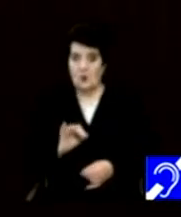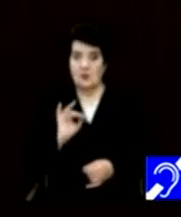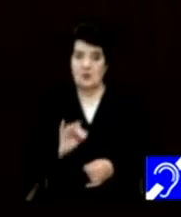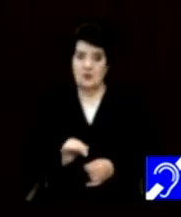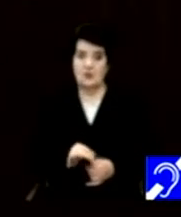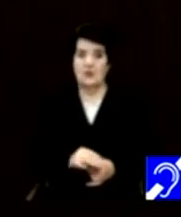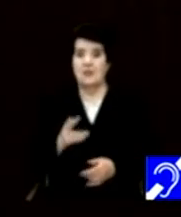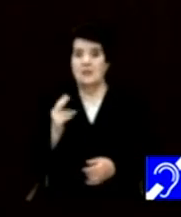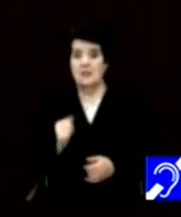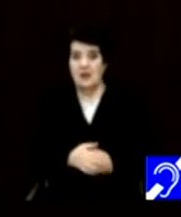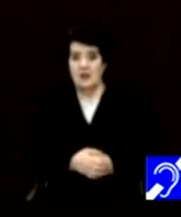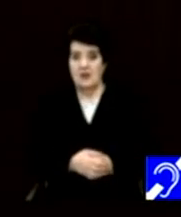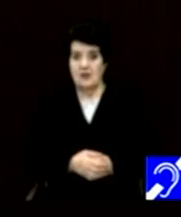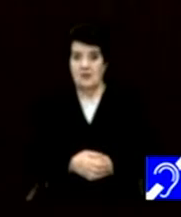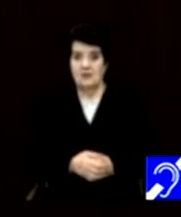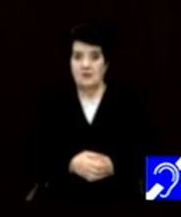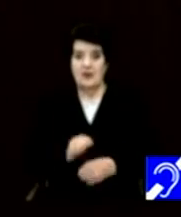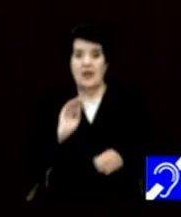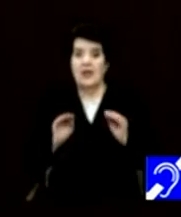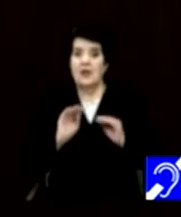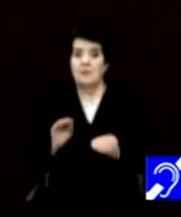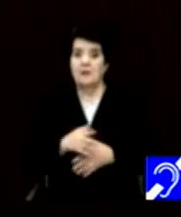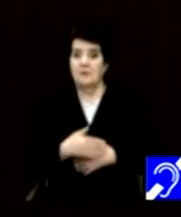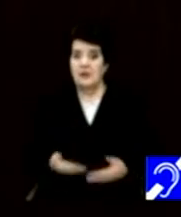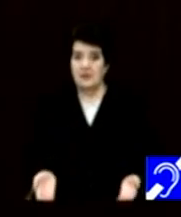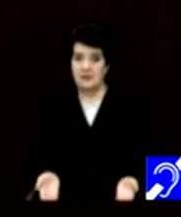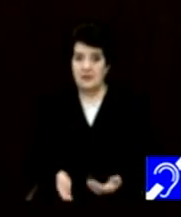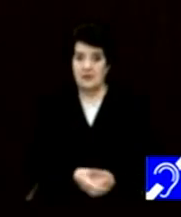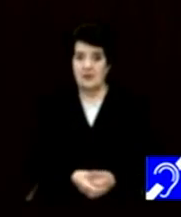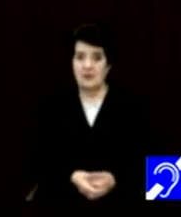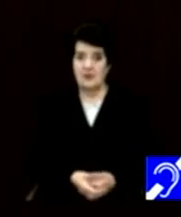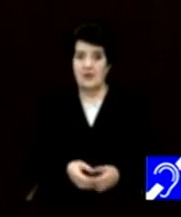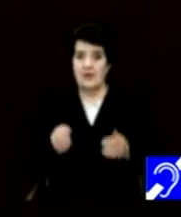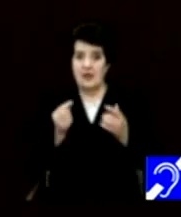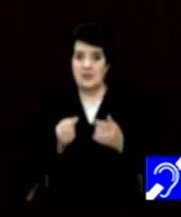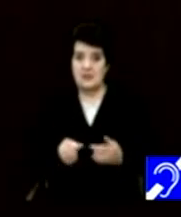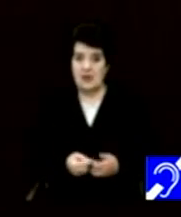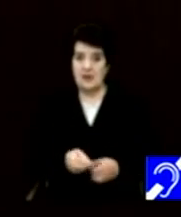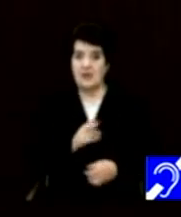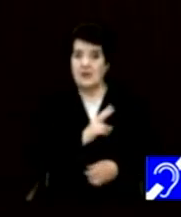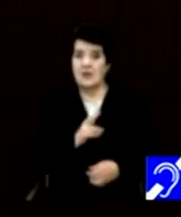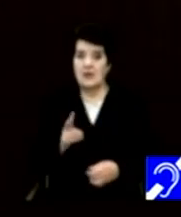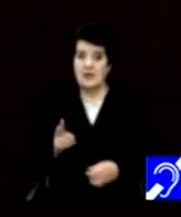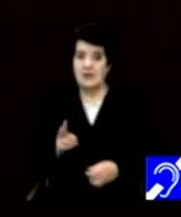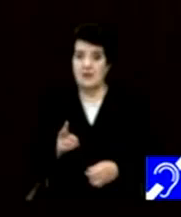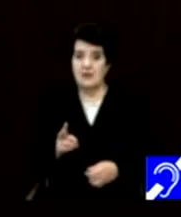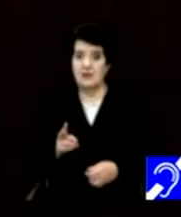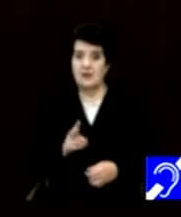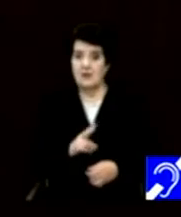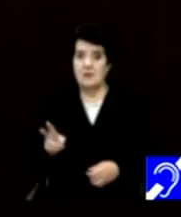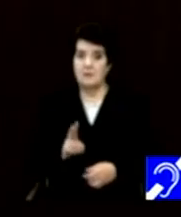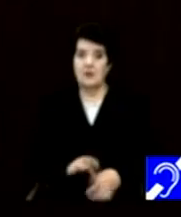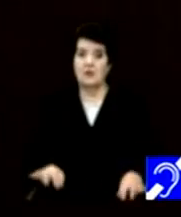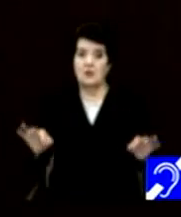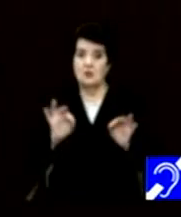Da, nu ni s-au dus echipamente pe parcurs la un an. Exact, dar nimeni